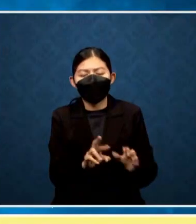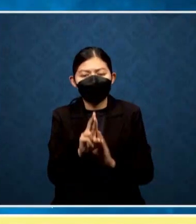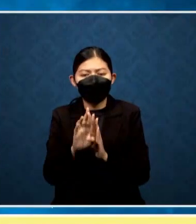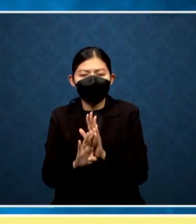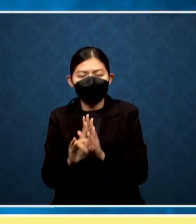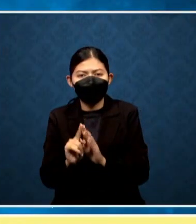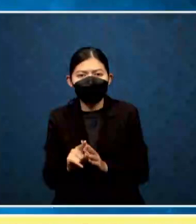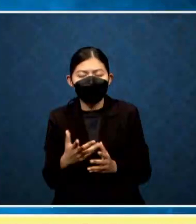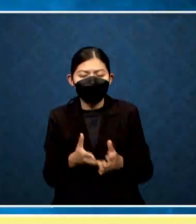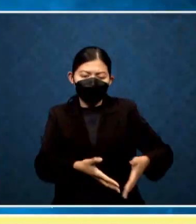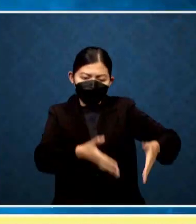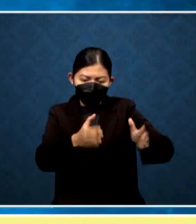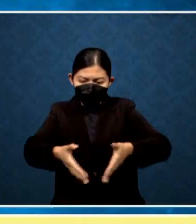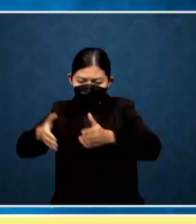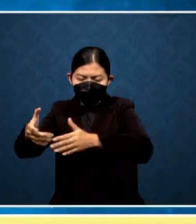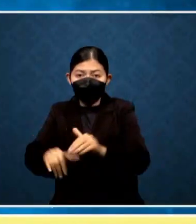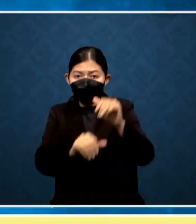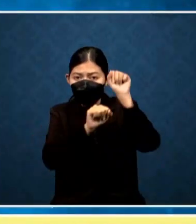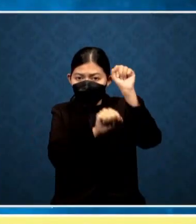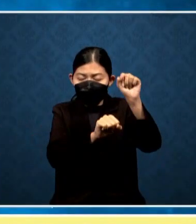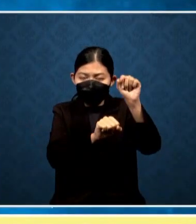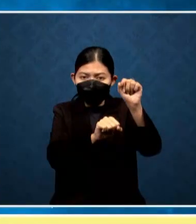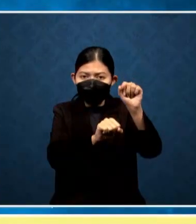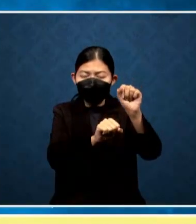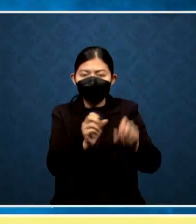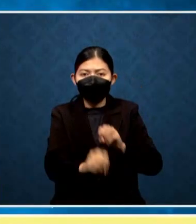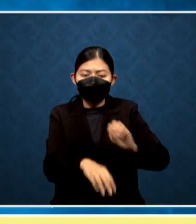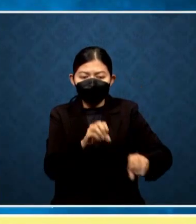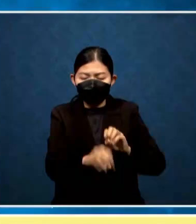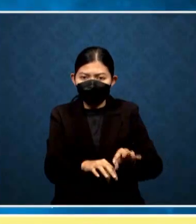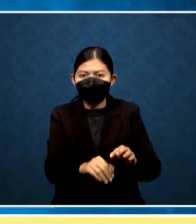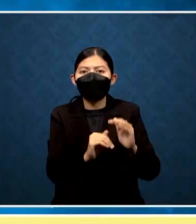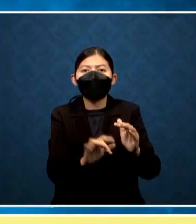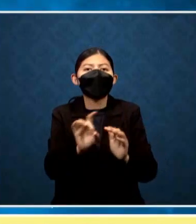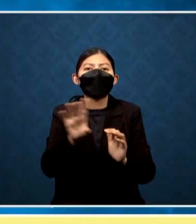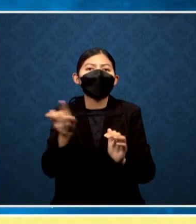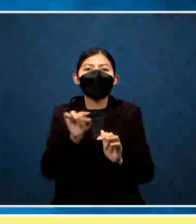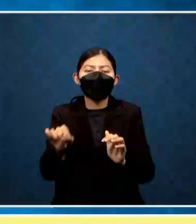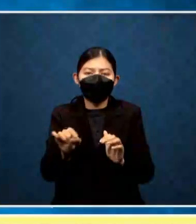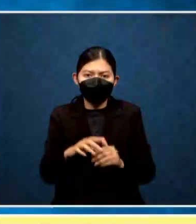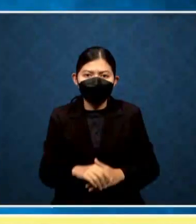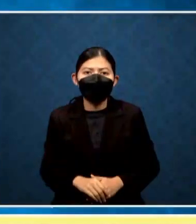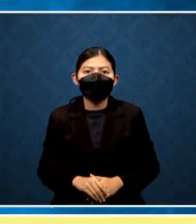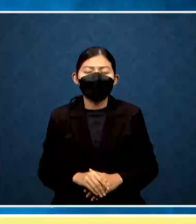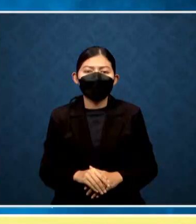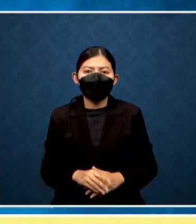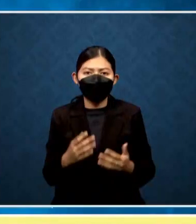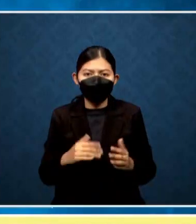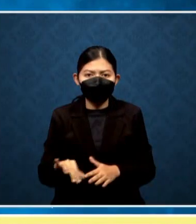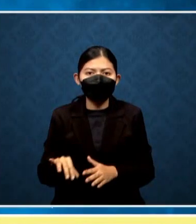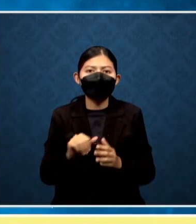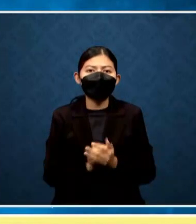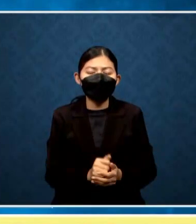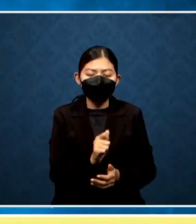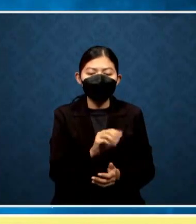็บขนแย่ปปเภทในประกาศกำนดการเก็บพรา แถอีกรณีหนึ ก็ค โคกรประครท